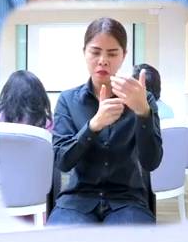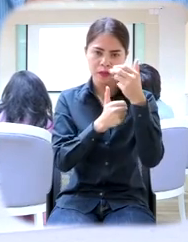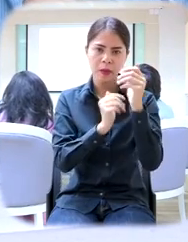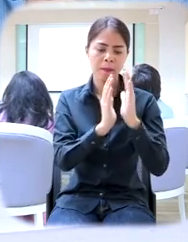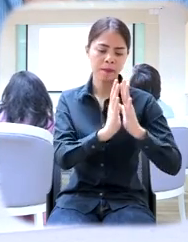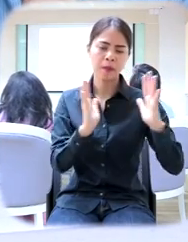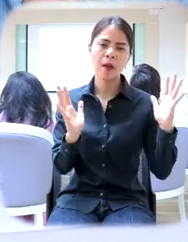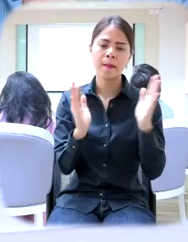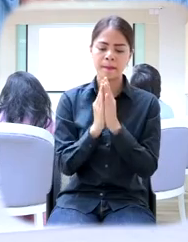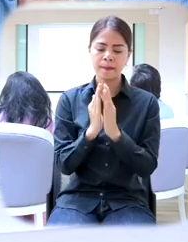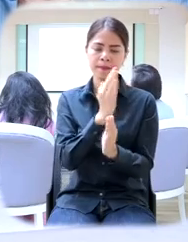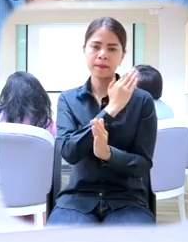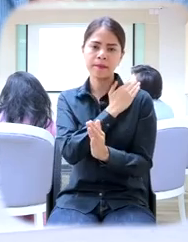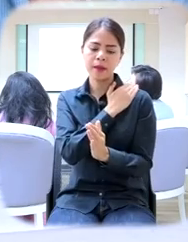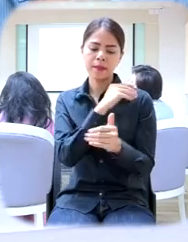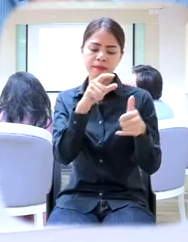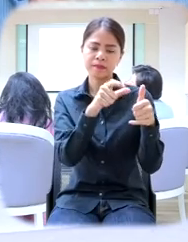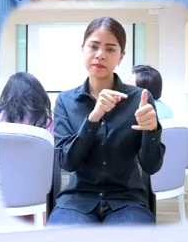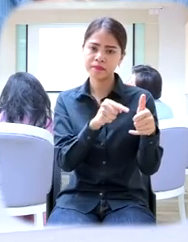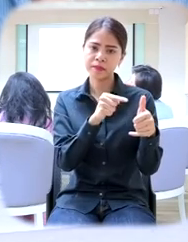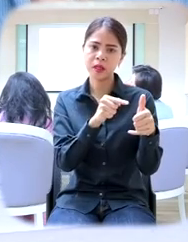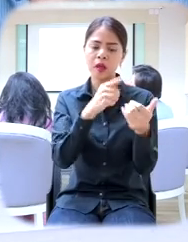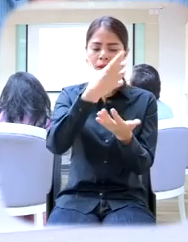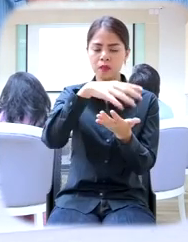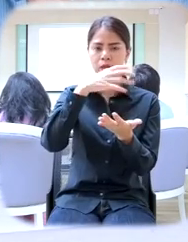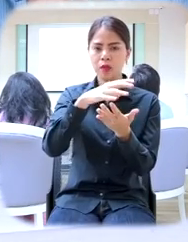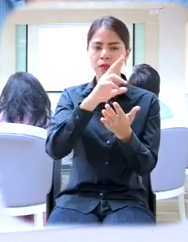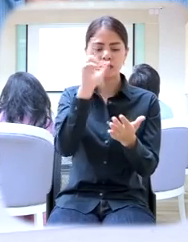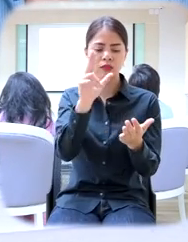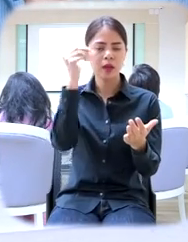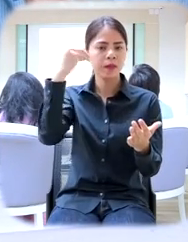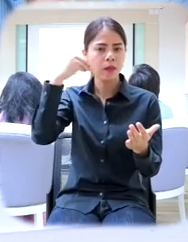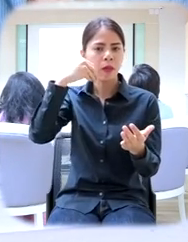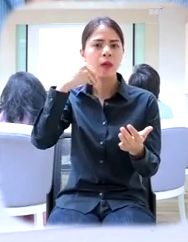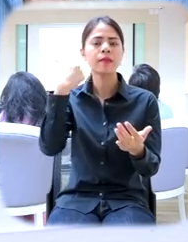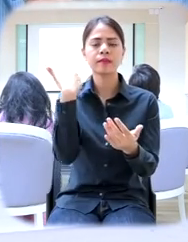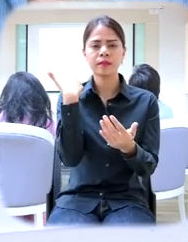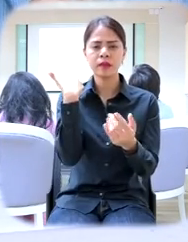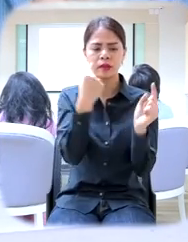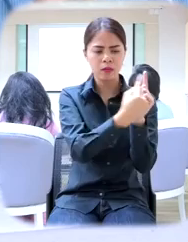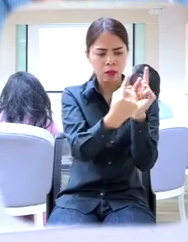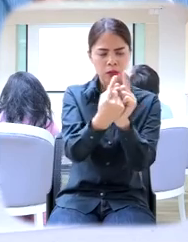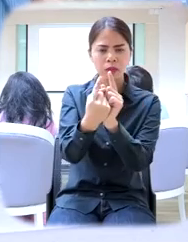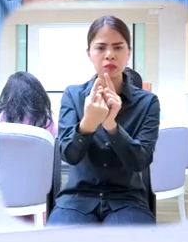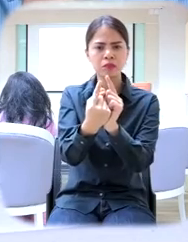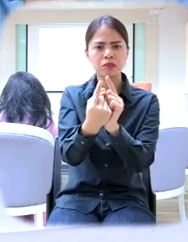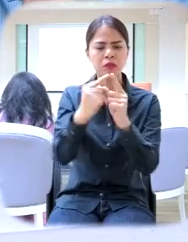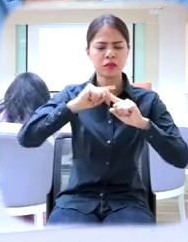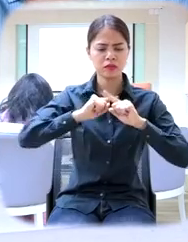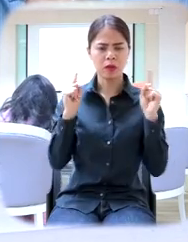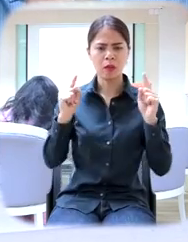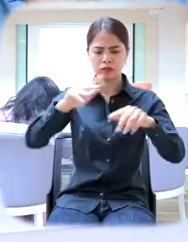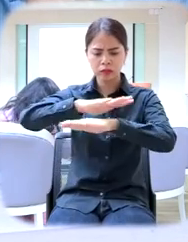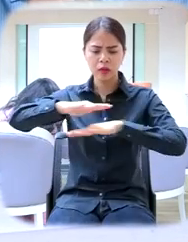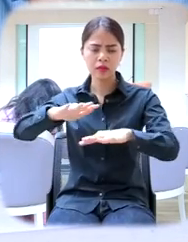ที่พระเถระองค์เนี้ยก็คือรูปเนี้ยใช้เนี่ยก็คือเป็นจำนวนมากจริงๆเพียงแต่ว่าคือเราไม่ทราบจริงๆว่าตัวทั้งหมดนั้นอยู่ที่ไหน